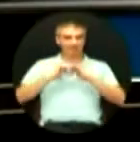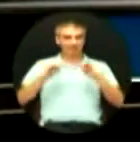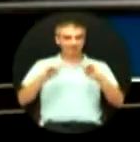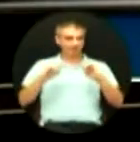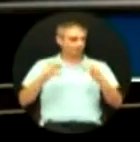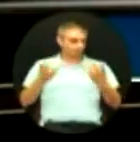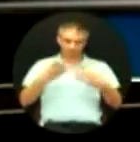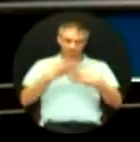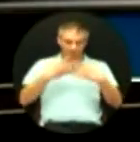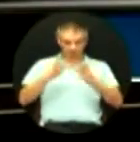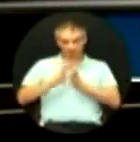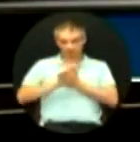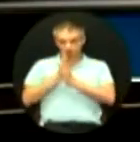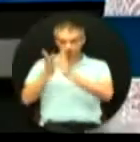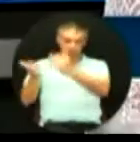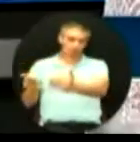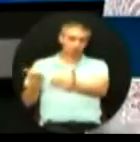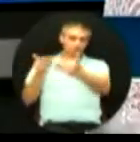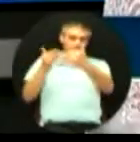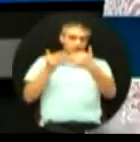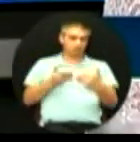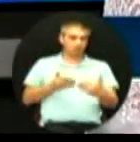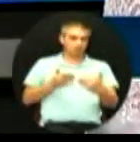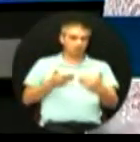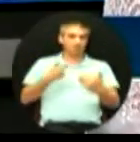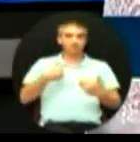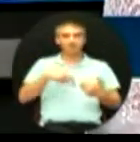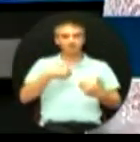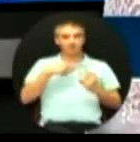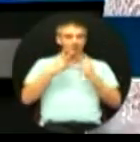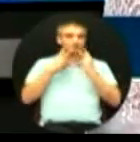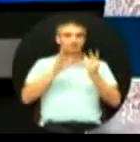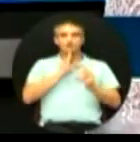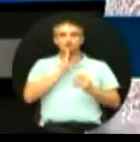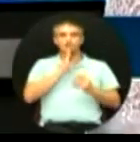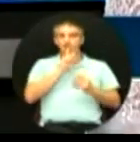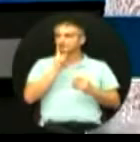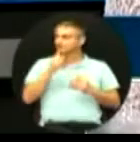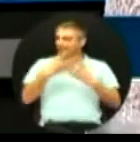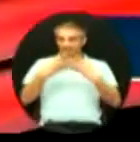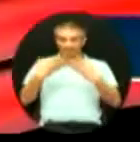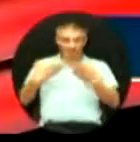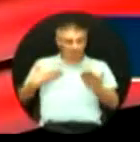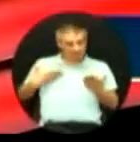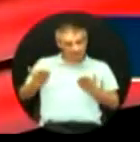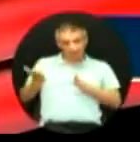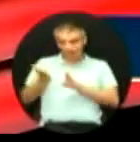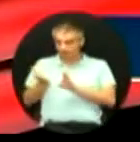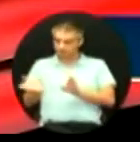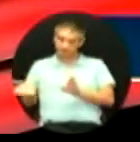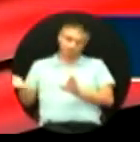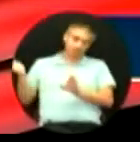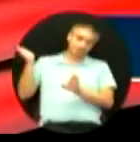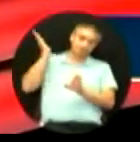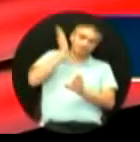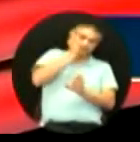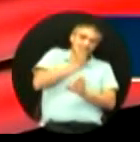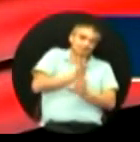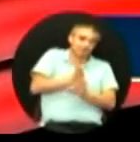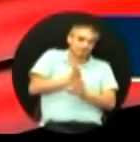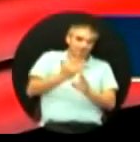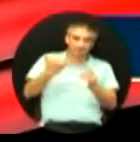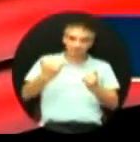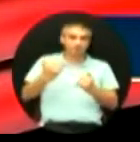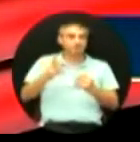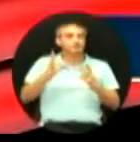התוואי של הגדר ישונה בהתאם. כלומר, ואנחנו נפתור את הבעיות. צריך שהגדר תעבור מערבית לקו של הגדר. התוואי